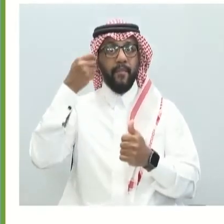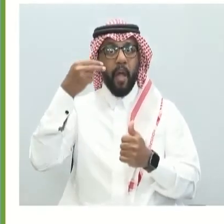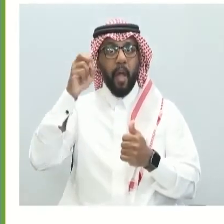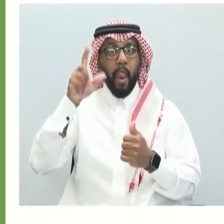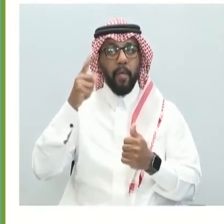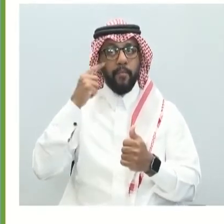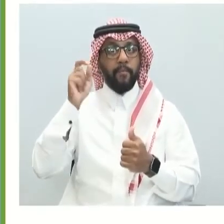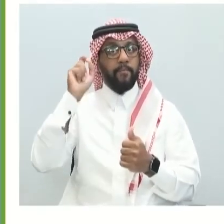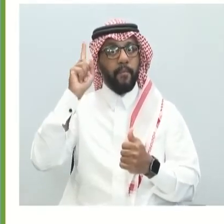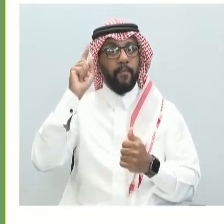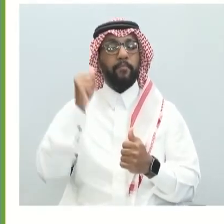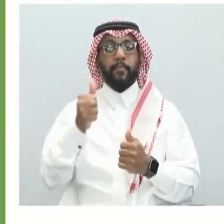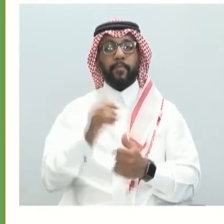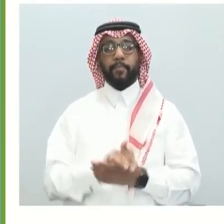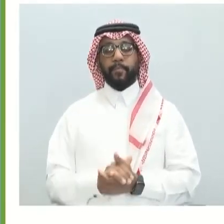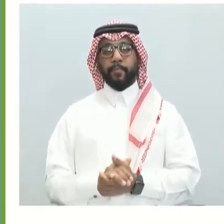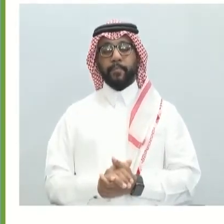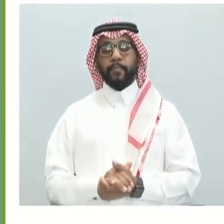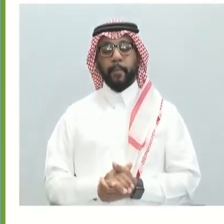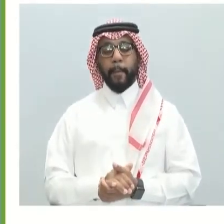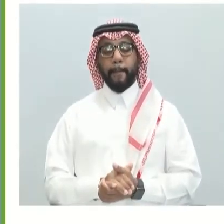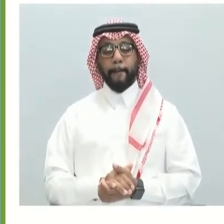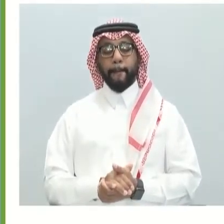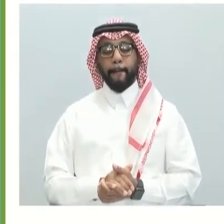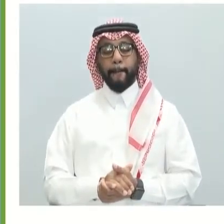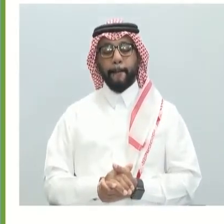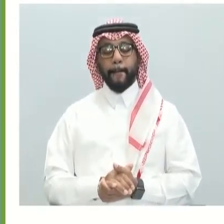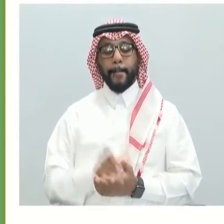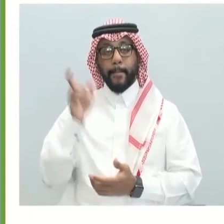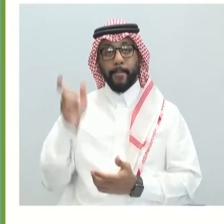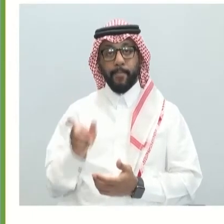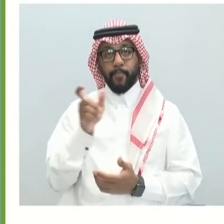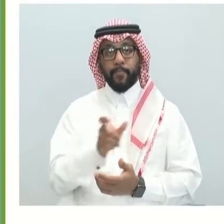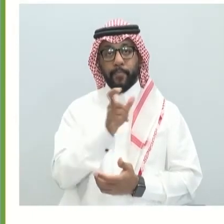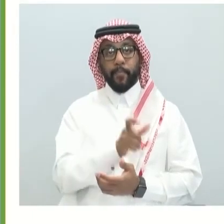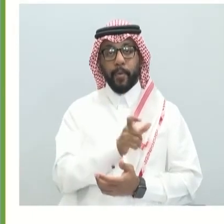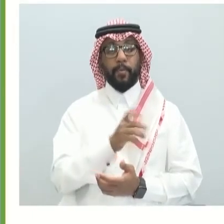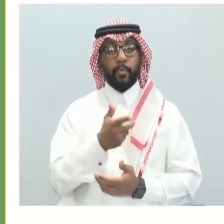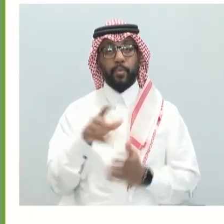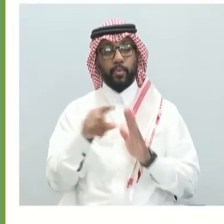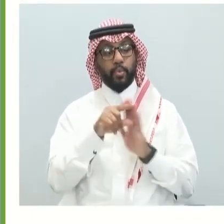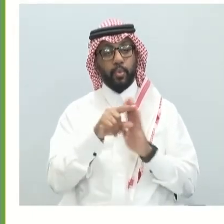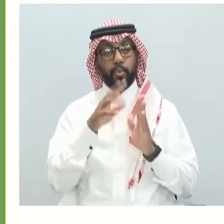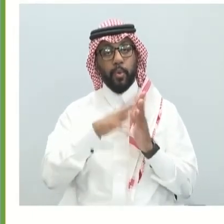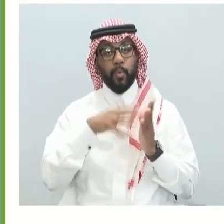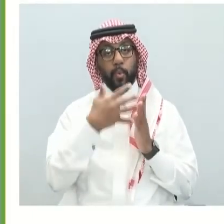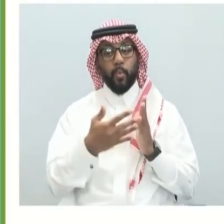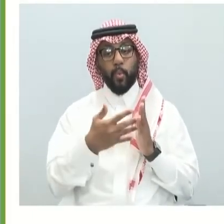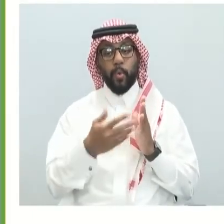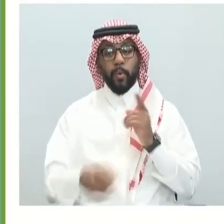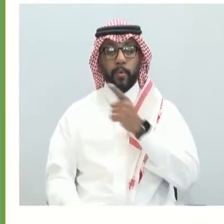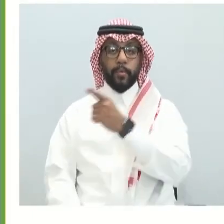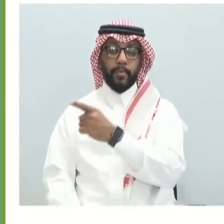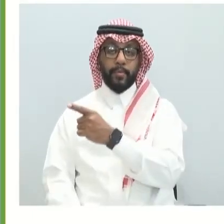عندما نعود للنص مره اخرى لنقارن هذه الاجابه بما ورد في النص قد